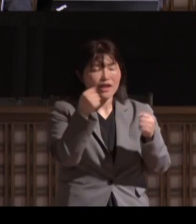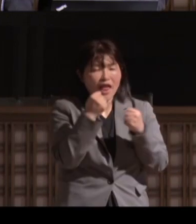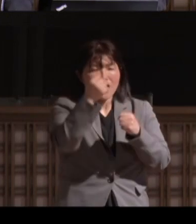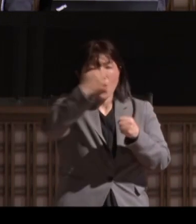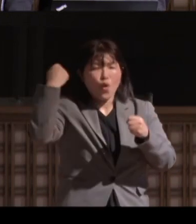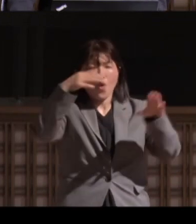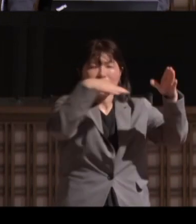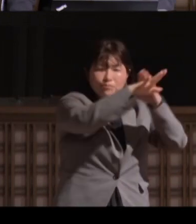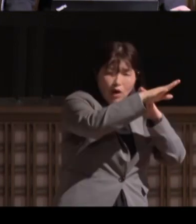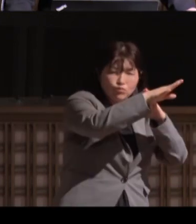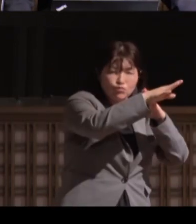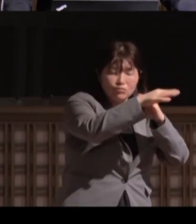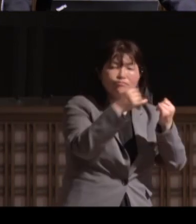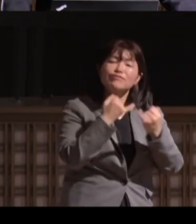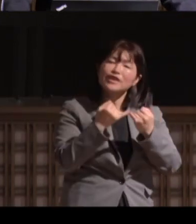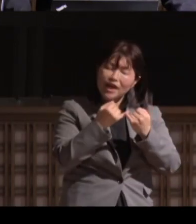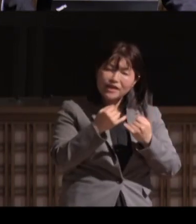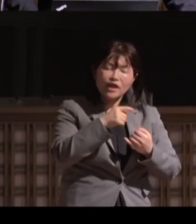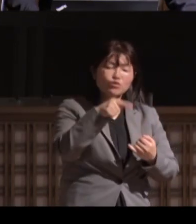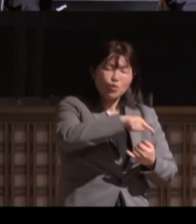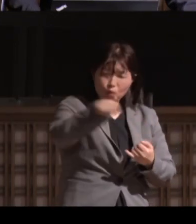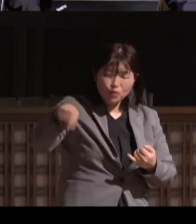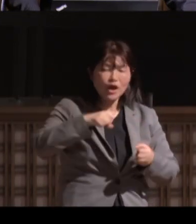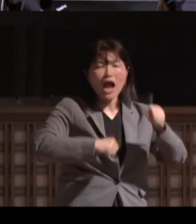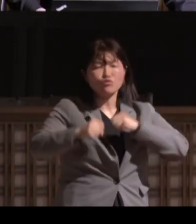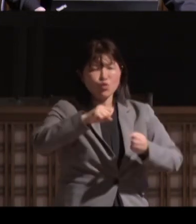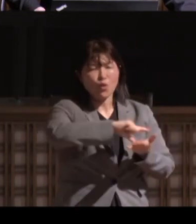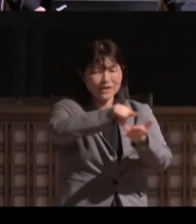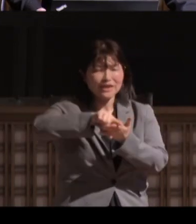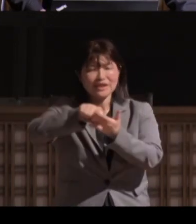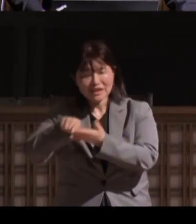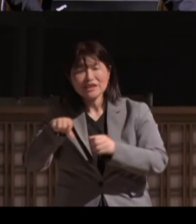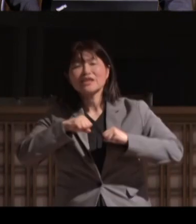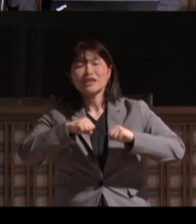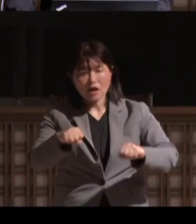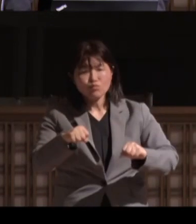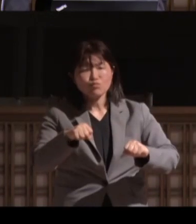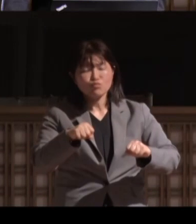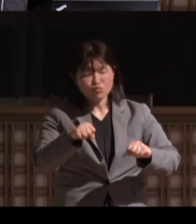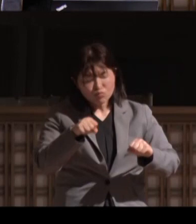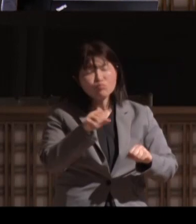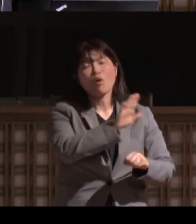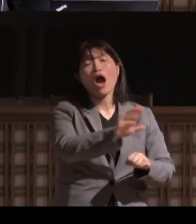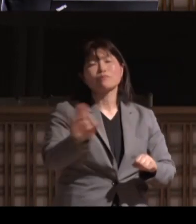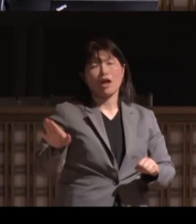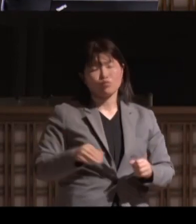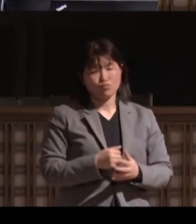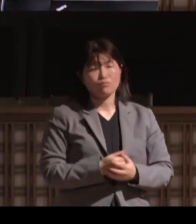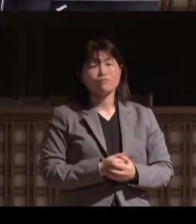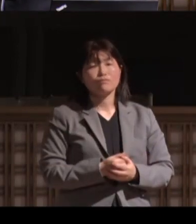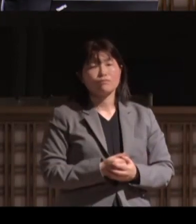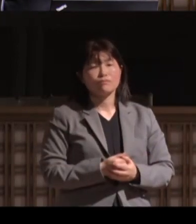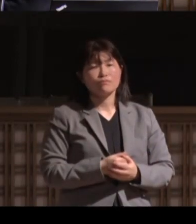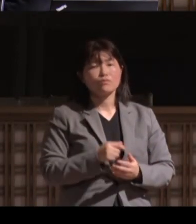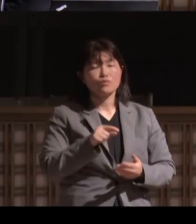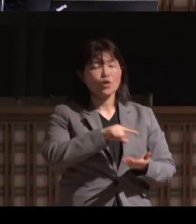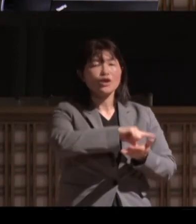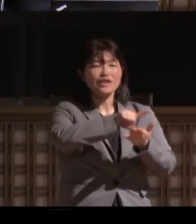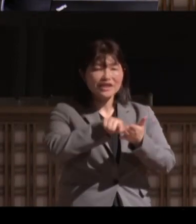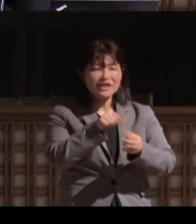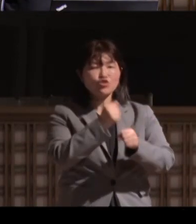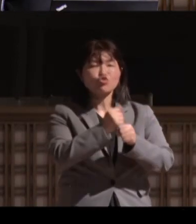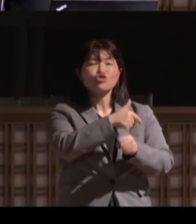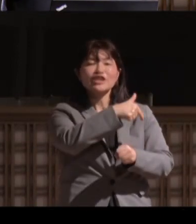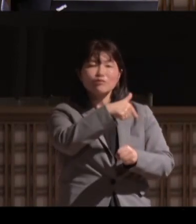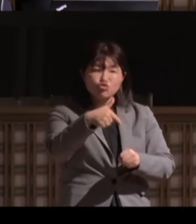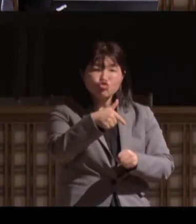ねまそういったことを地域でやっていこうとそういう動がされているところがありますまこちら地域づり部と